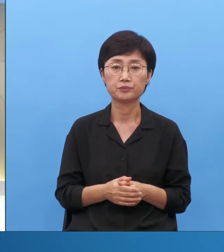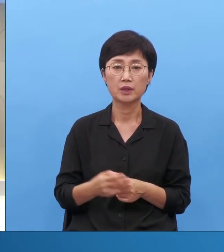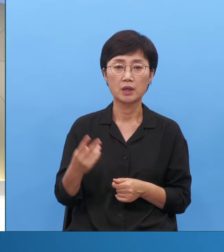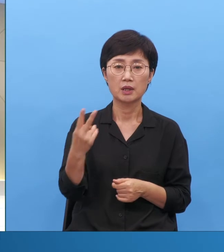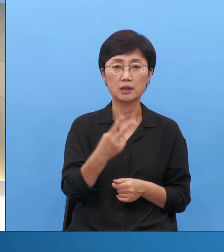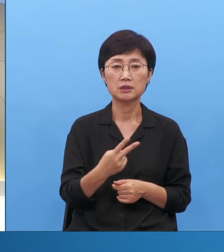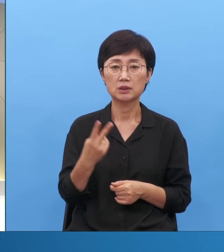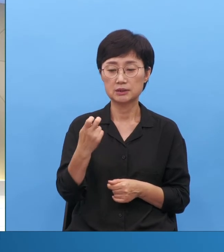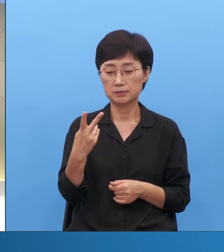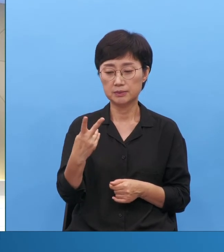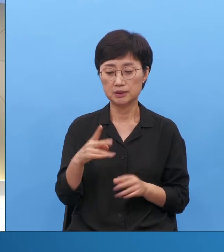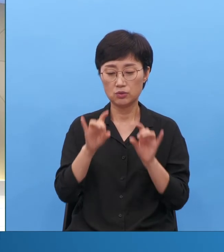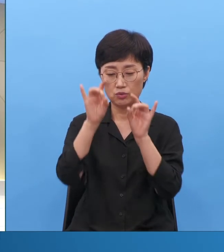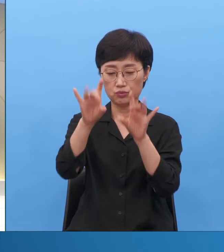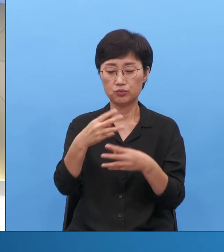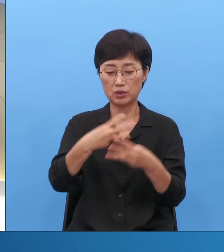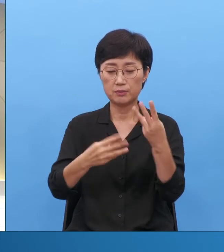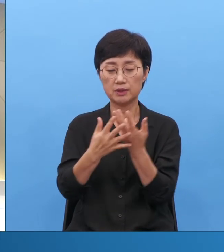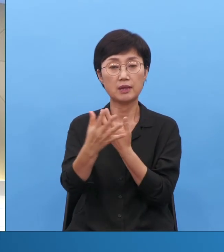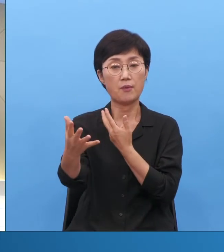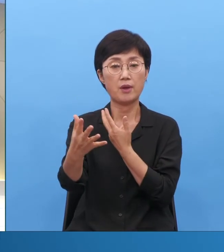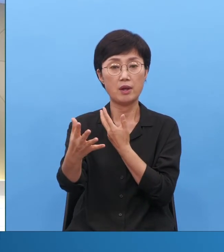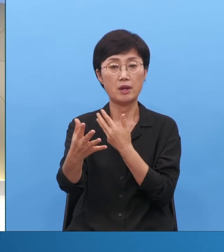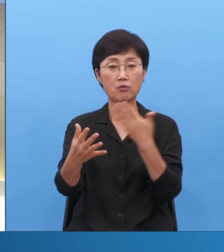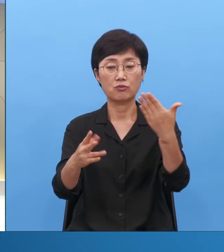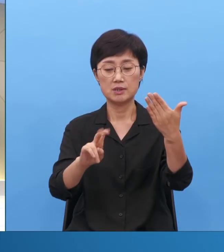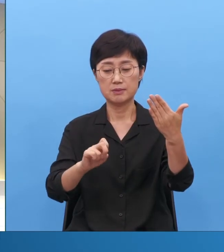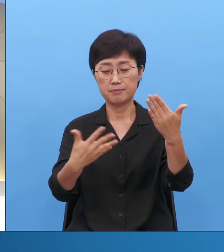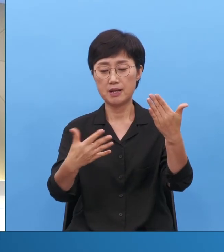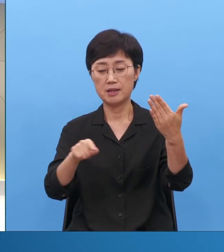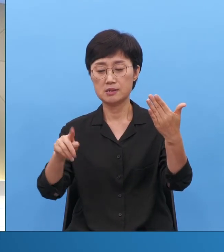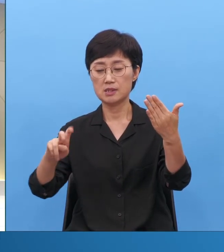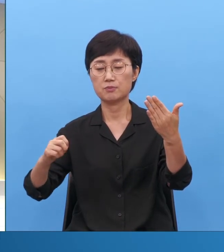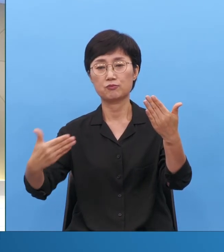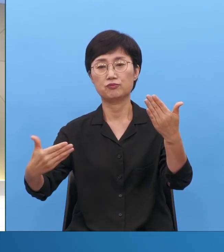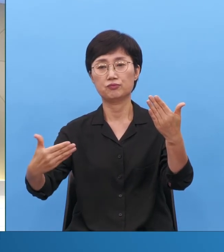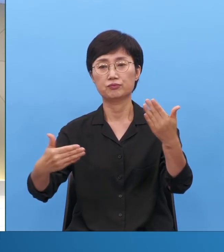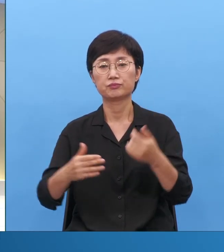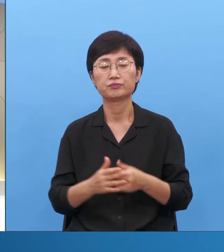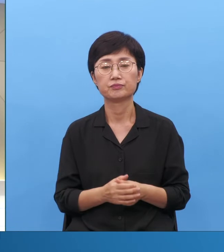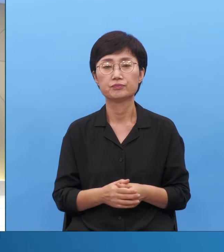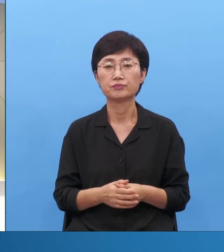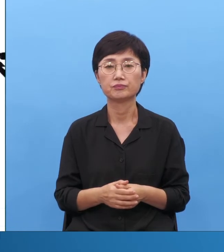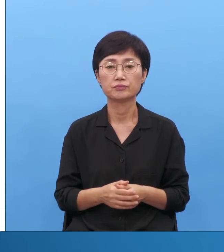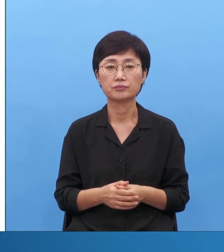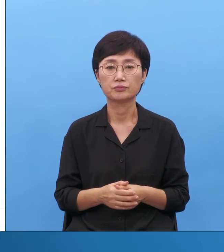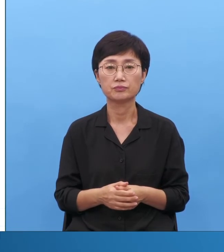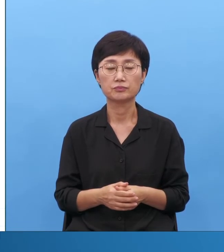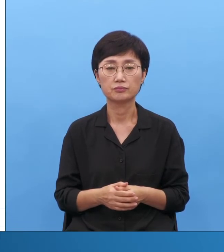2022 오세아니아 렘넌트 대회가 오는 28일부터 이틀간 온라인 줌으로 진행됩니다.